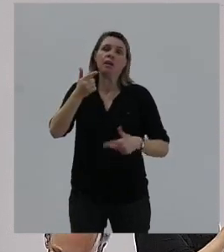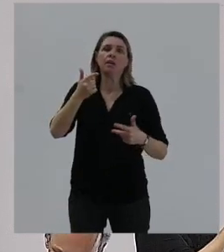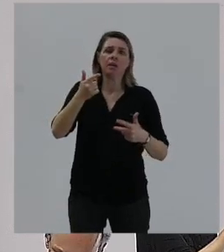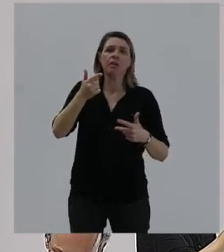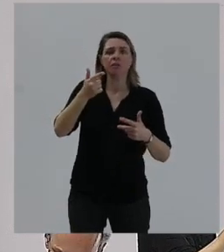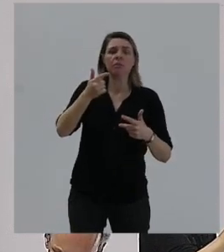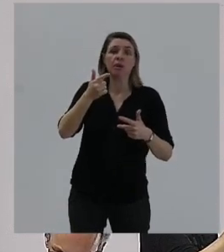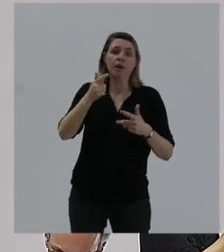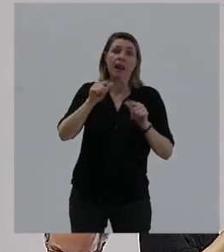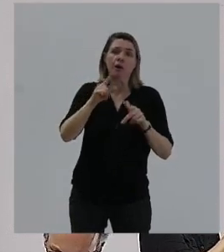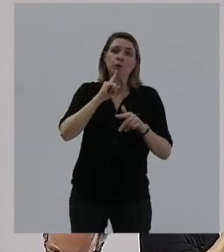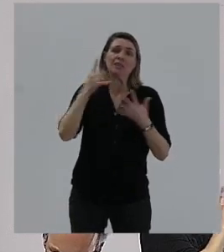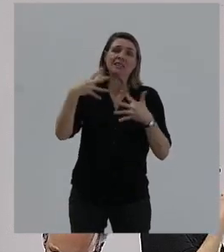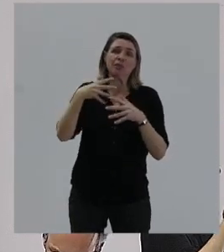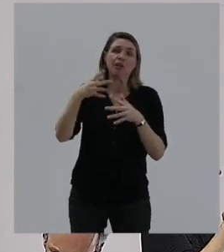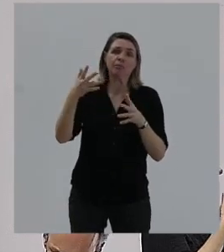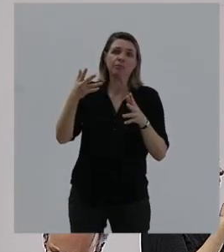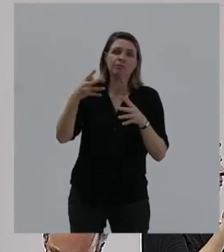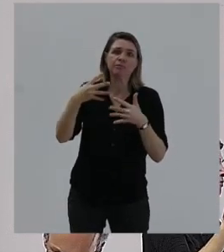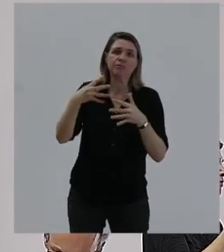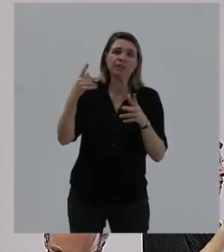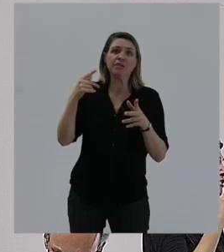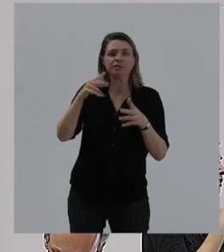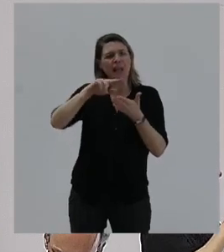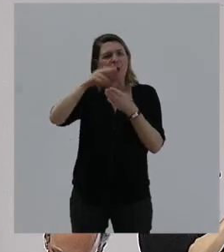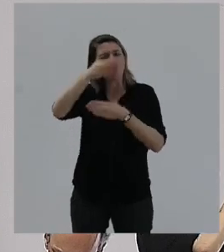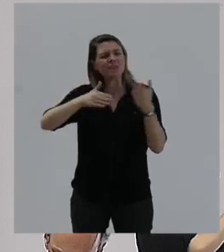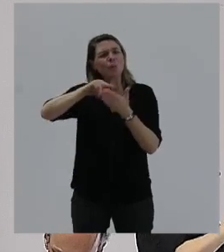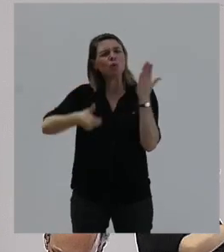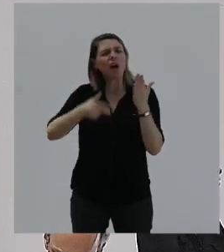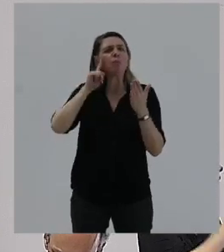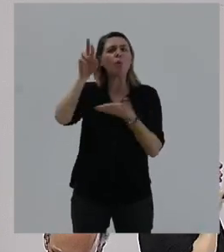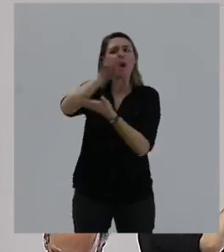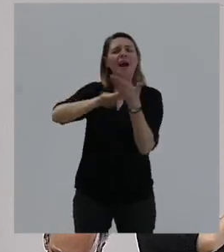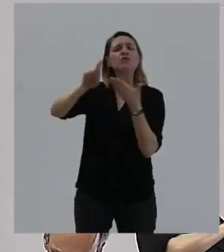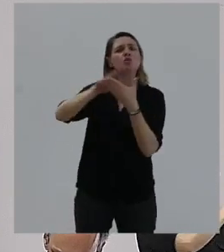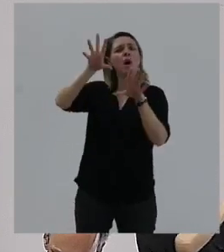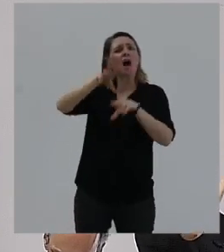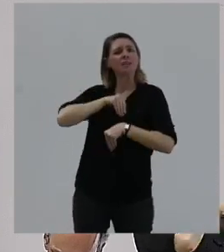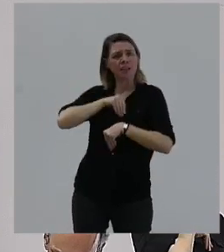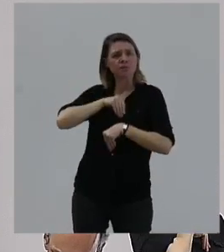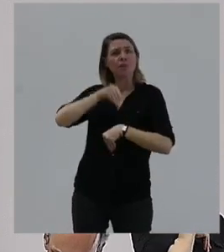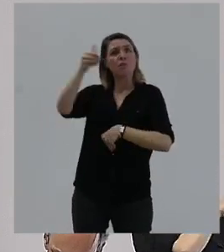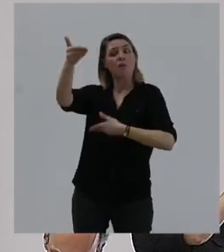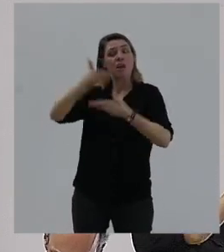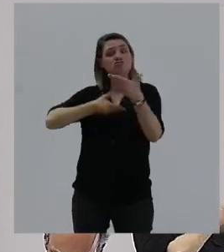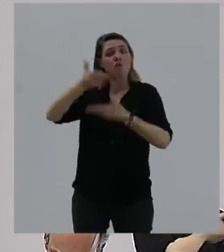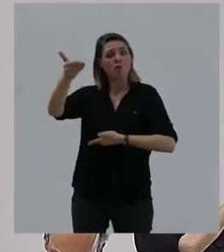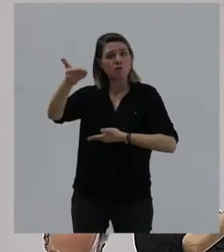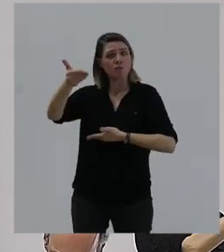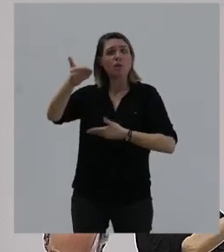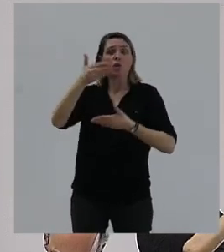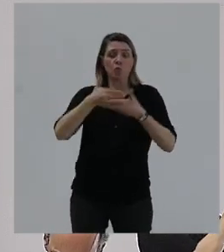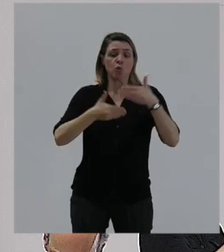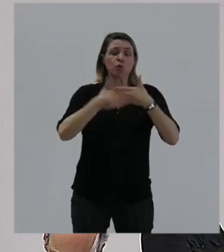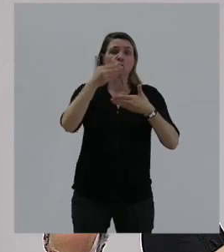19e, vous n'avez dit que la moitié du contrat, à savoir que la région acceptait en échange, en quelque sorte, de